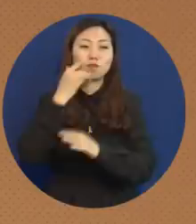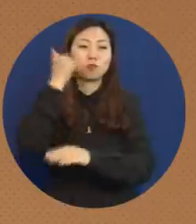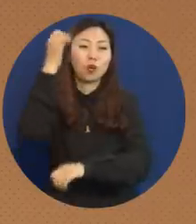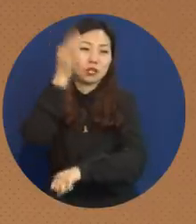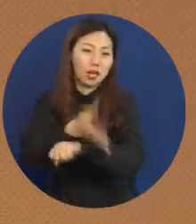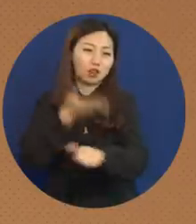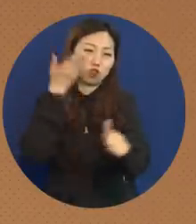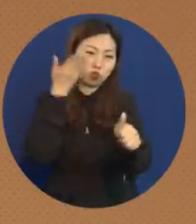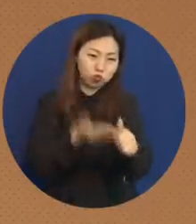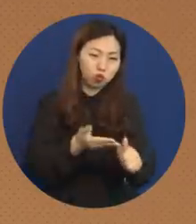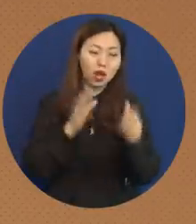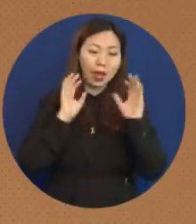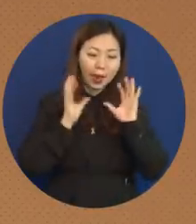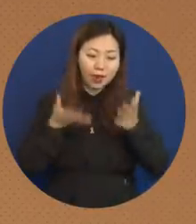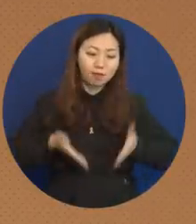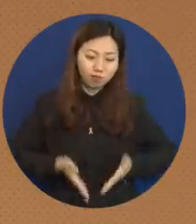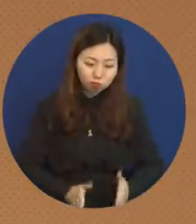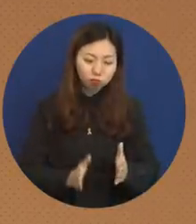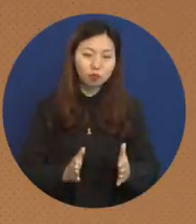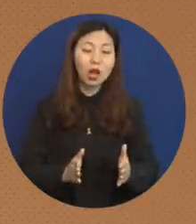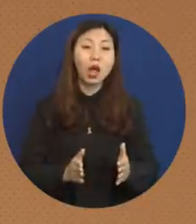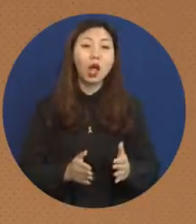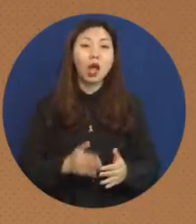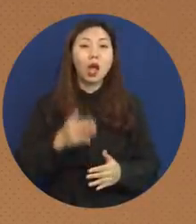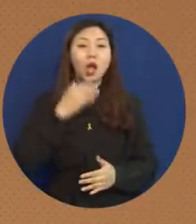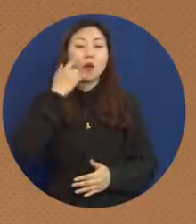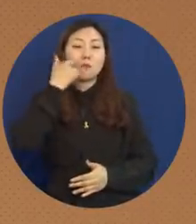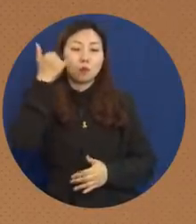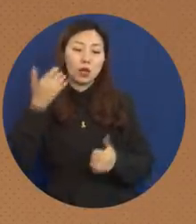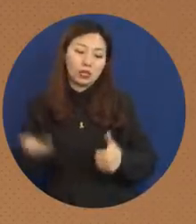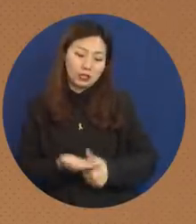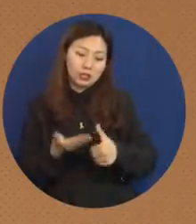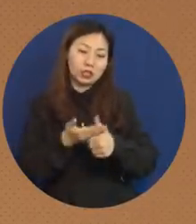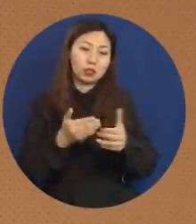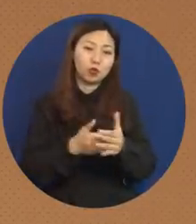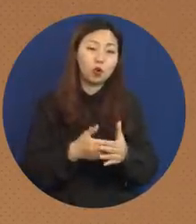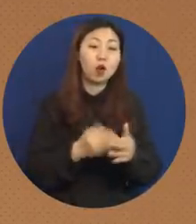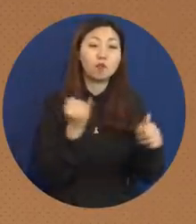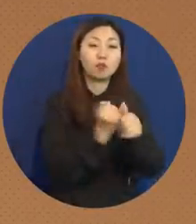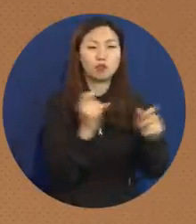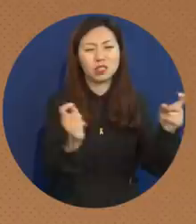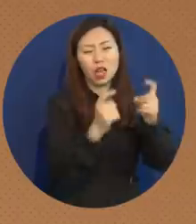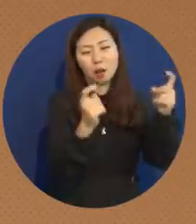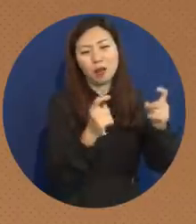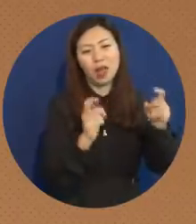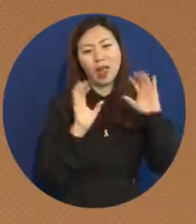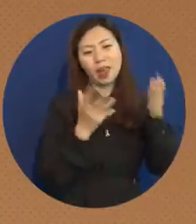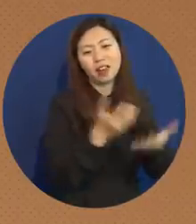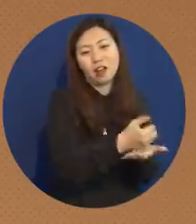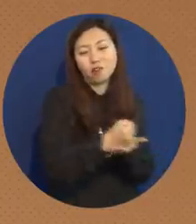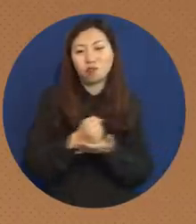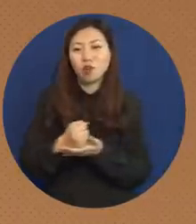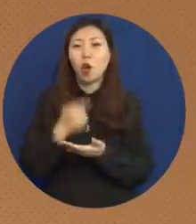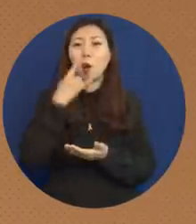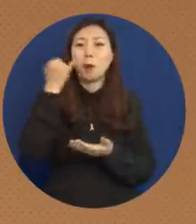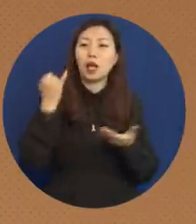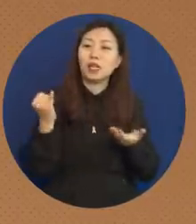되고 애도 나면 부모가 봐줘야 되고 둘이가 싸우면 또애 데리고 집에 오고 이런 일이